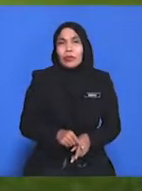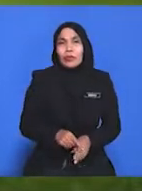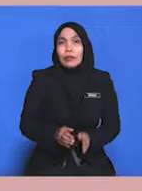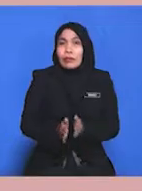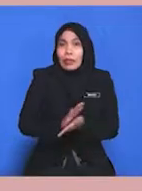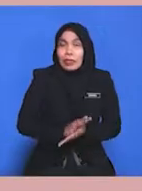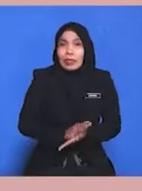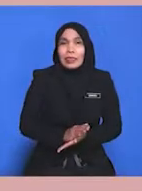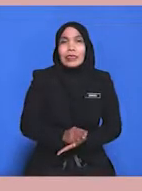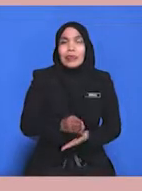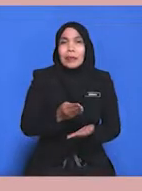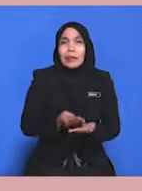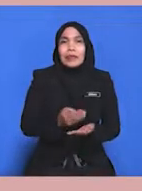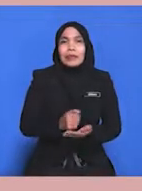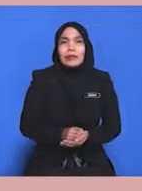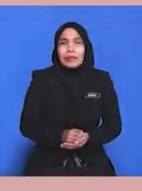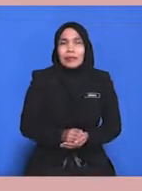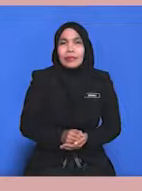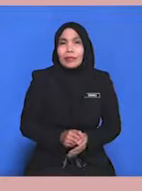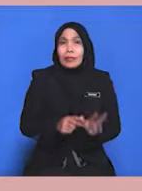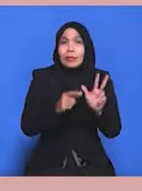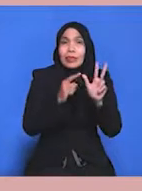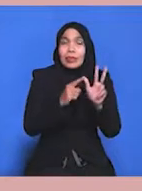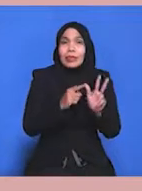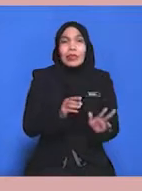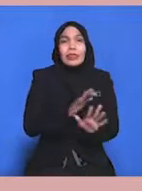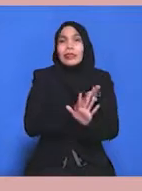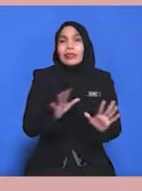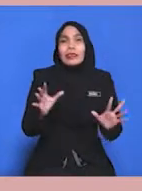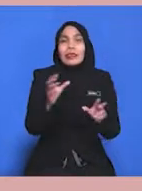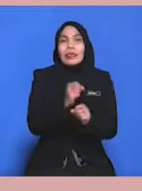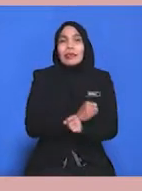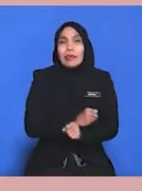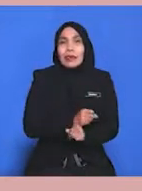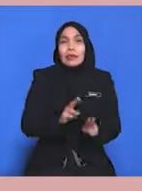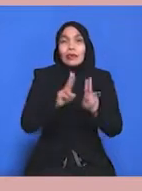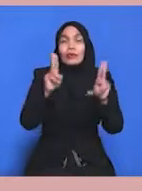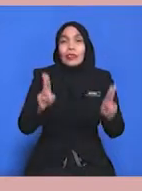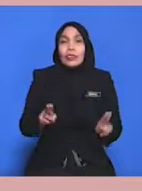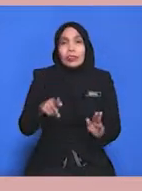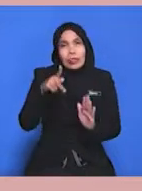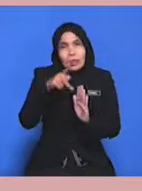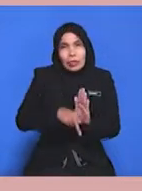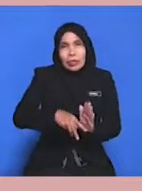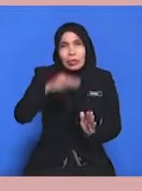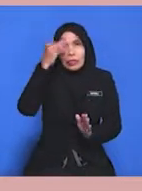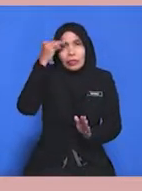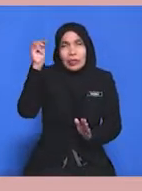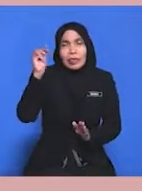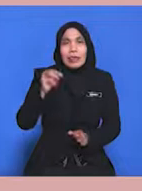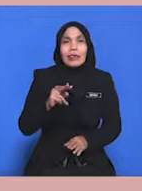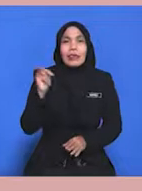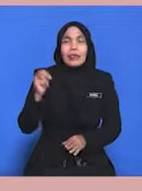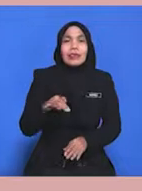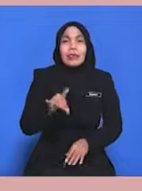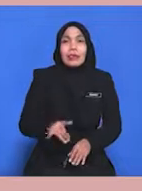kata, ia tidak dapat menguji kemahiran sebenar sesebuah pasukan. Ini adalah kerana dalam sesuatu